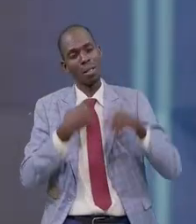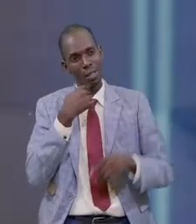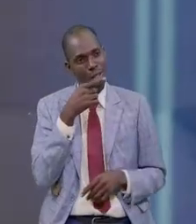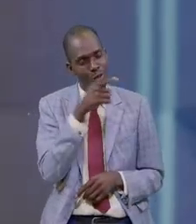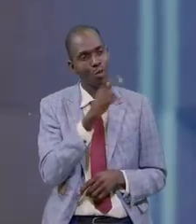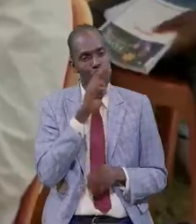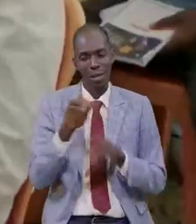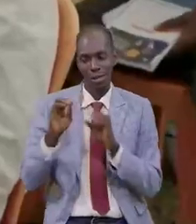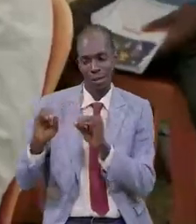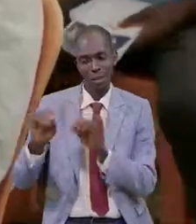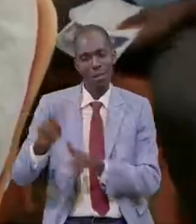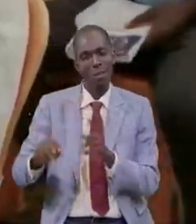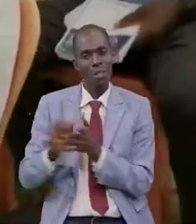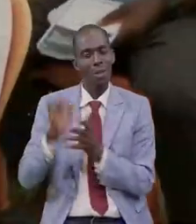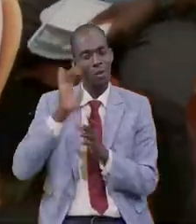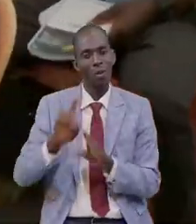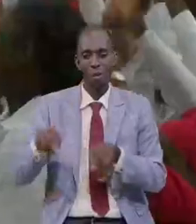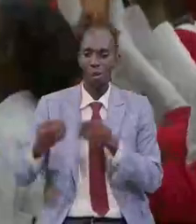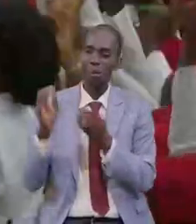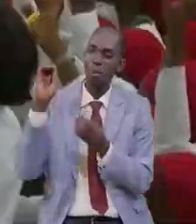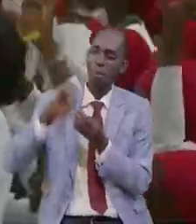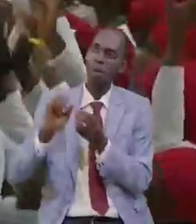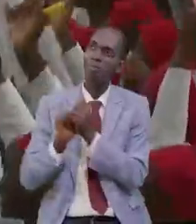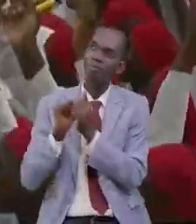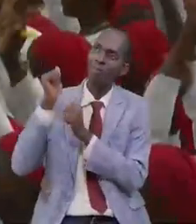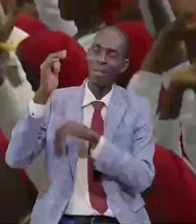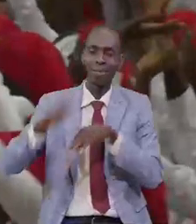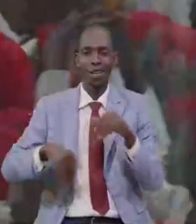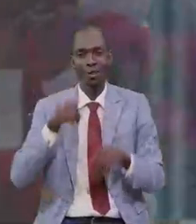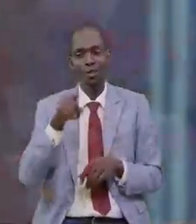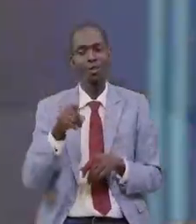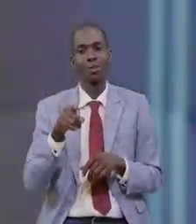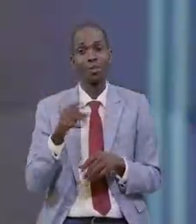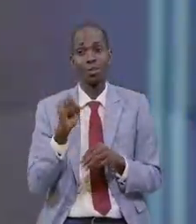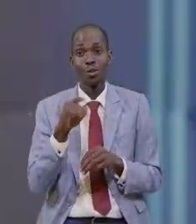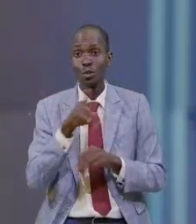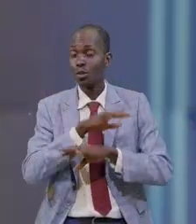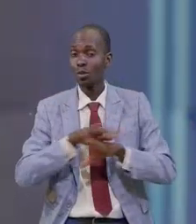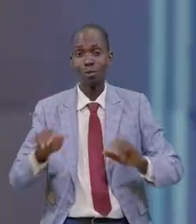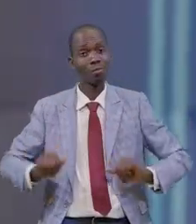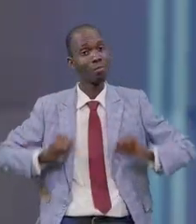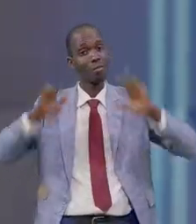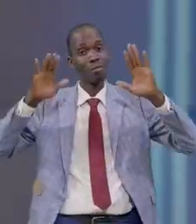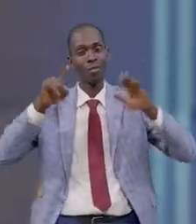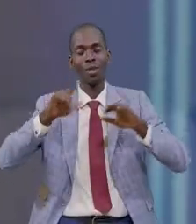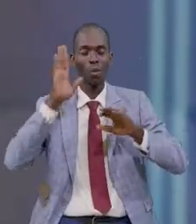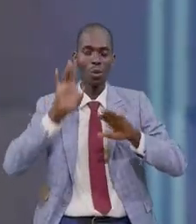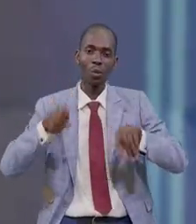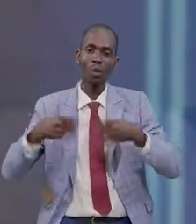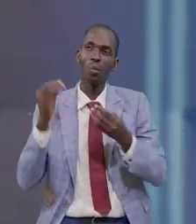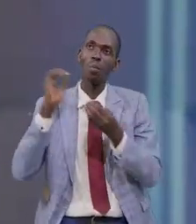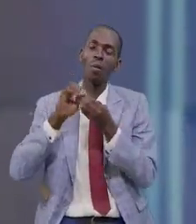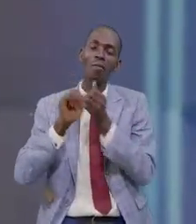aller plus loin que toi n'abandonnez pas vous irez plus